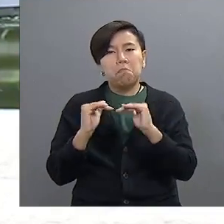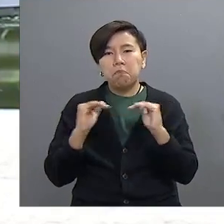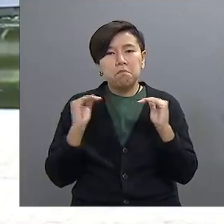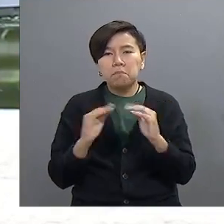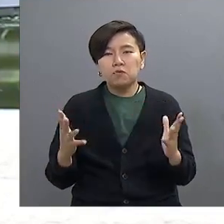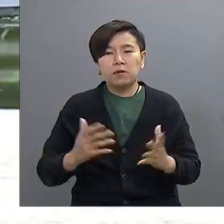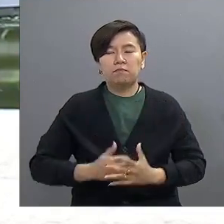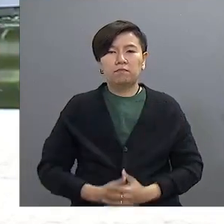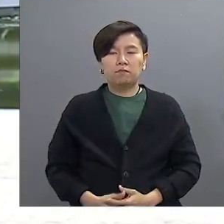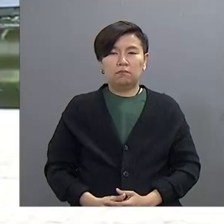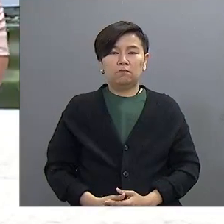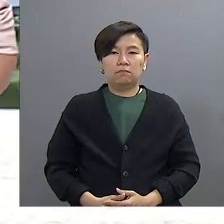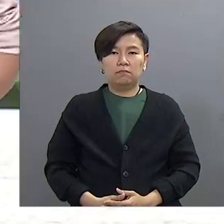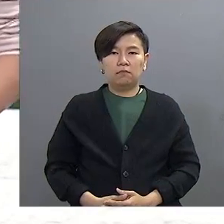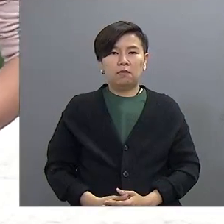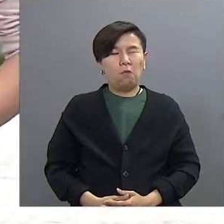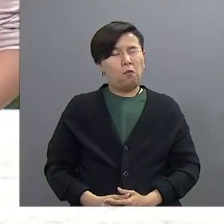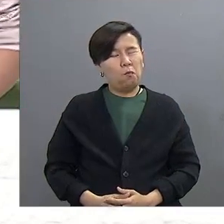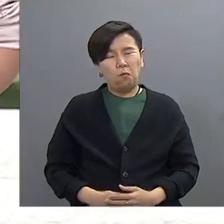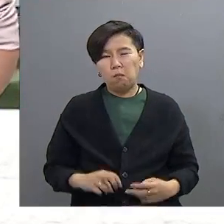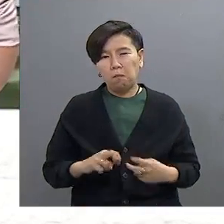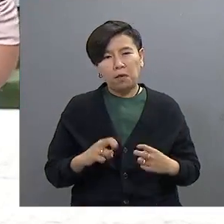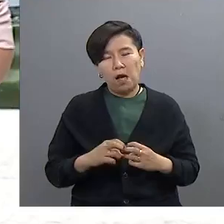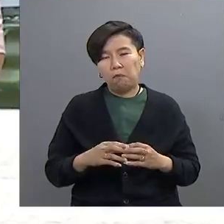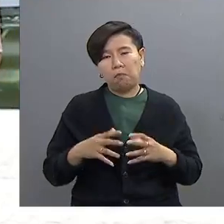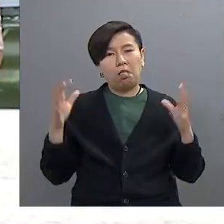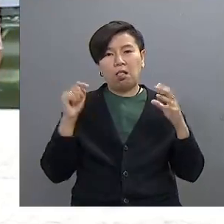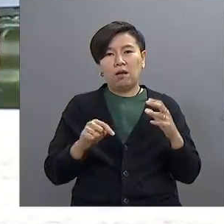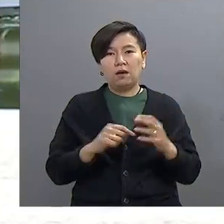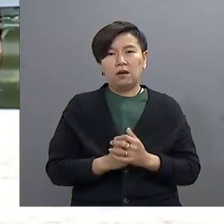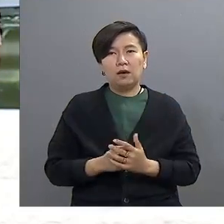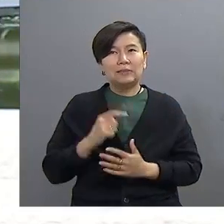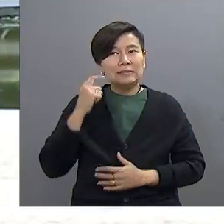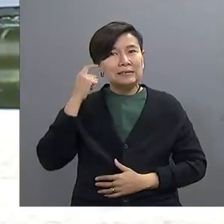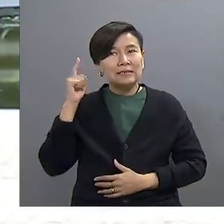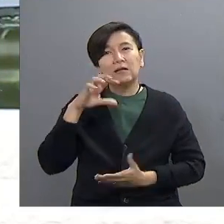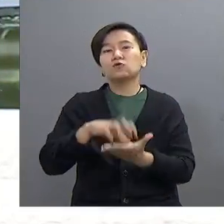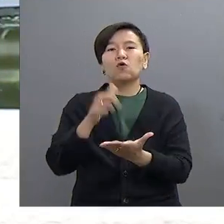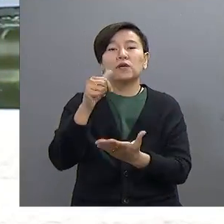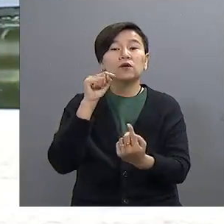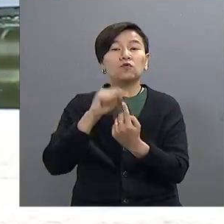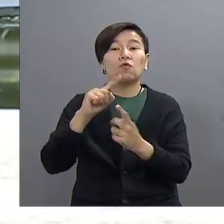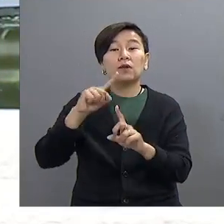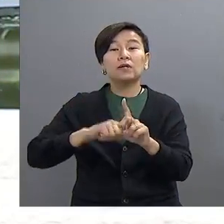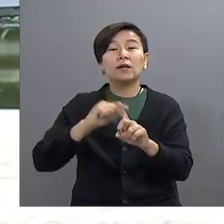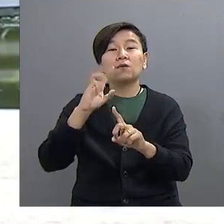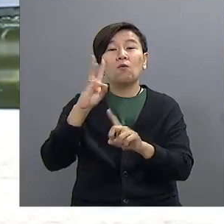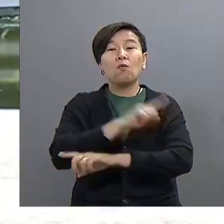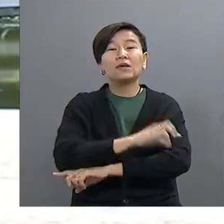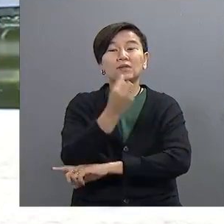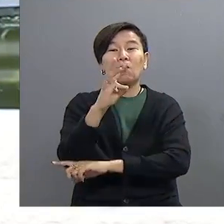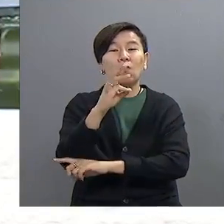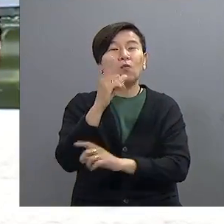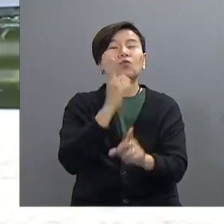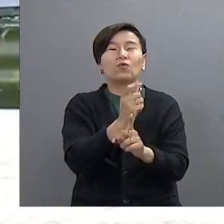นี้นะไม่จบไม่สิ้นนะคะก็ต้องขอให้โชคดีแล้วกันนะคะงวดนี้นะคะป้ายต่อไปค่ะคุณผู้ชมคะ